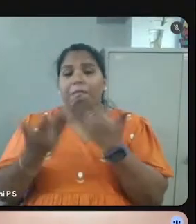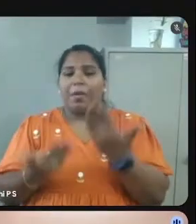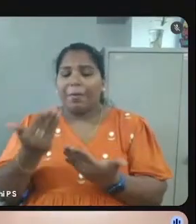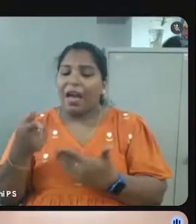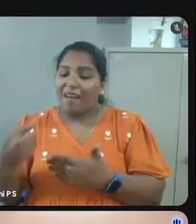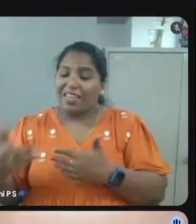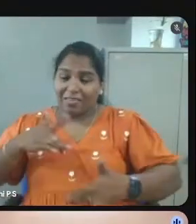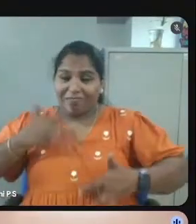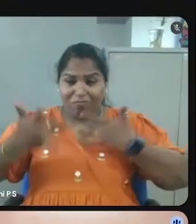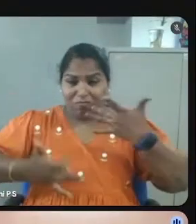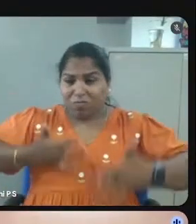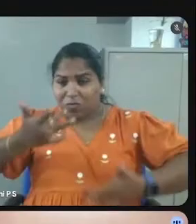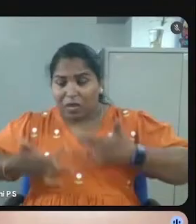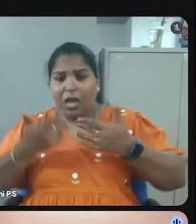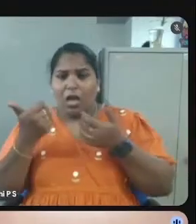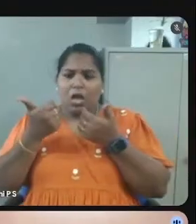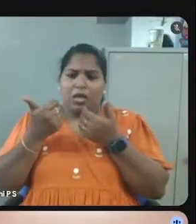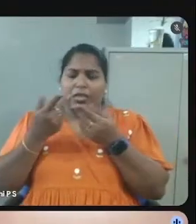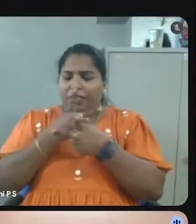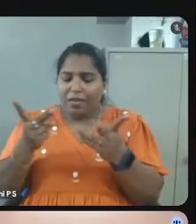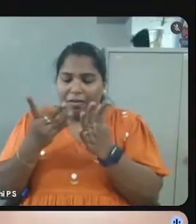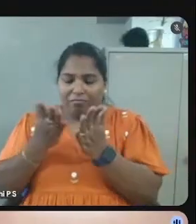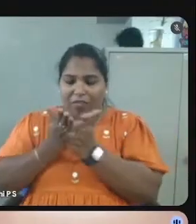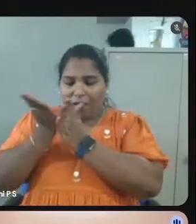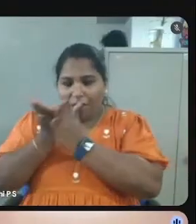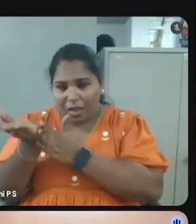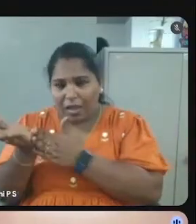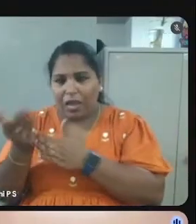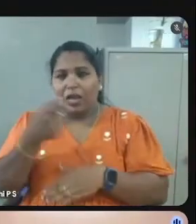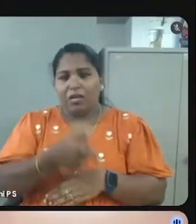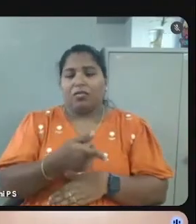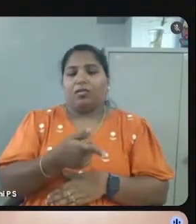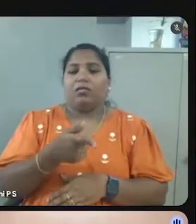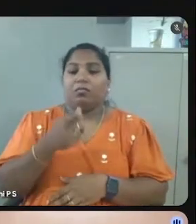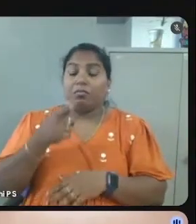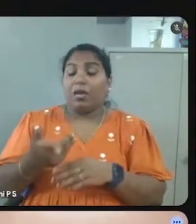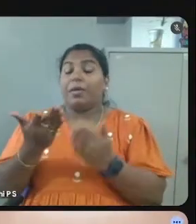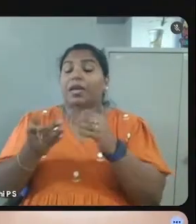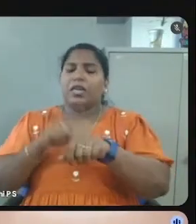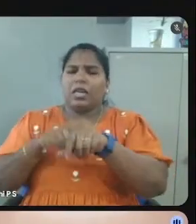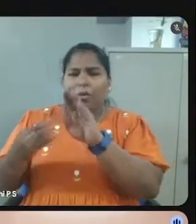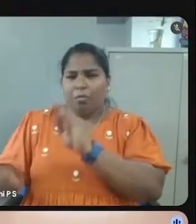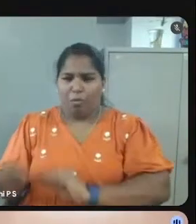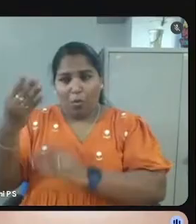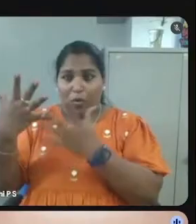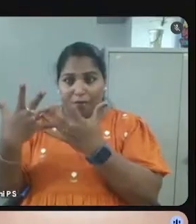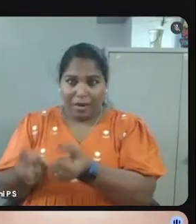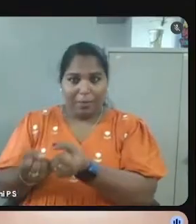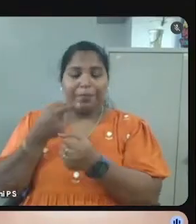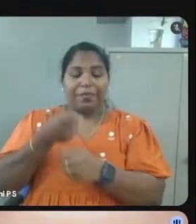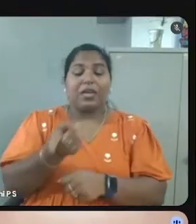ഫാസിനേറ്റിങ്ങും അവർക്ക് വളരെ സർട്ടൻ ടെക്നിക്സ് ഇവർക്ക് കുറച്ച് സമയം എടുത്ത് റിസൊല്യൂഷൻ സ്റ്റേജ് എത്താറുണ്ട്. അപ്പൊ രണ്ടുപേർക്കും